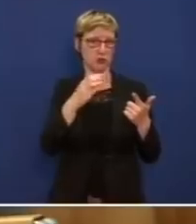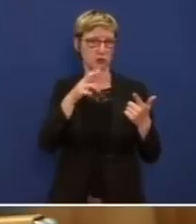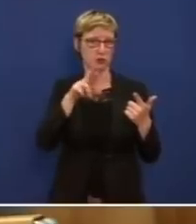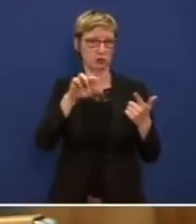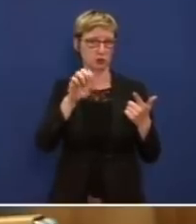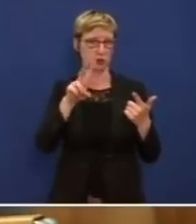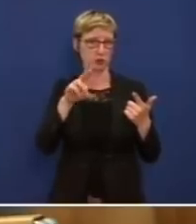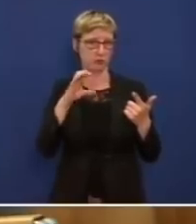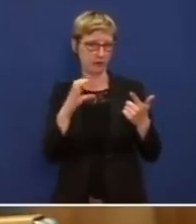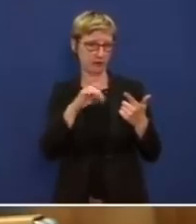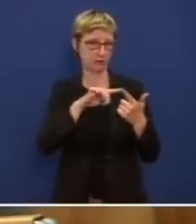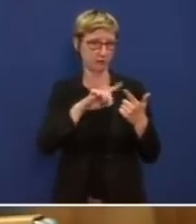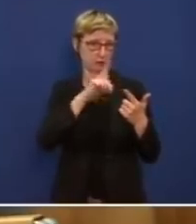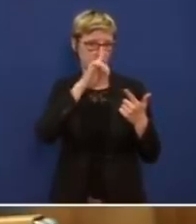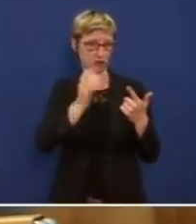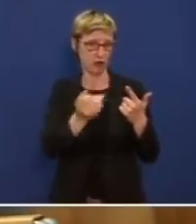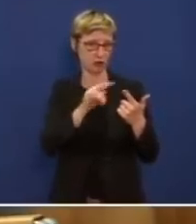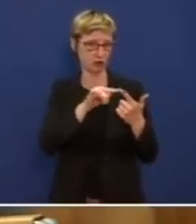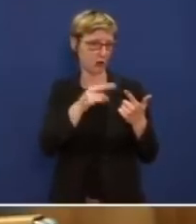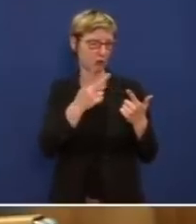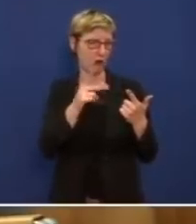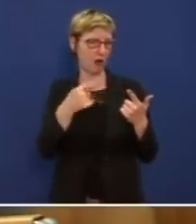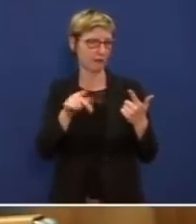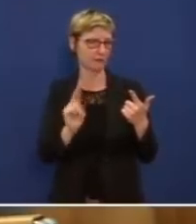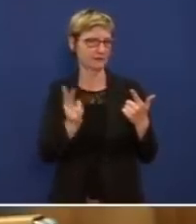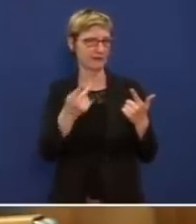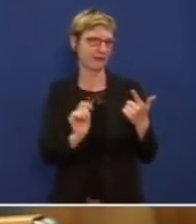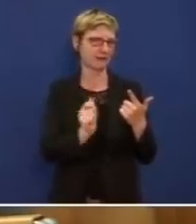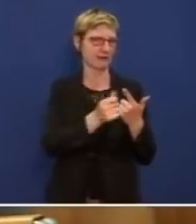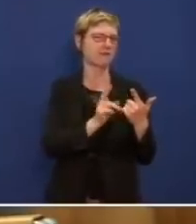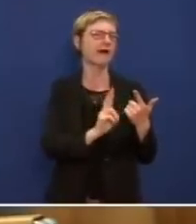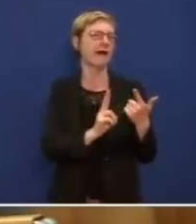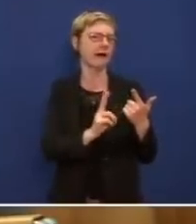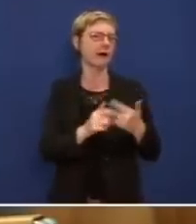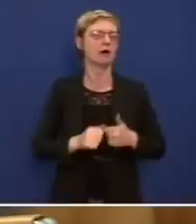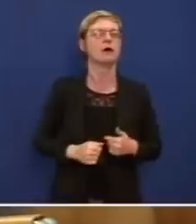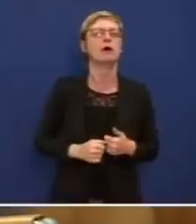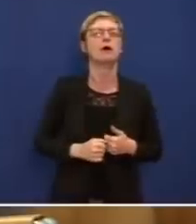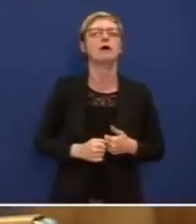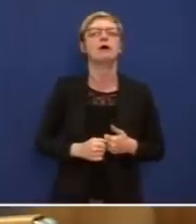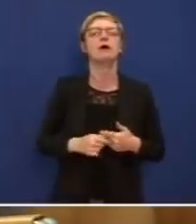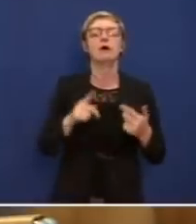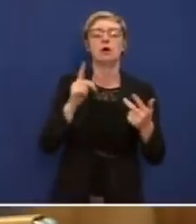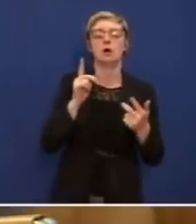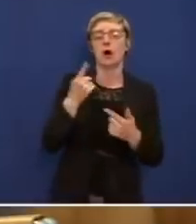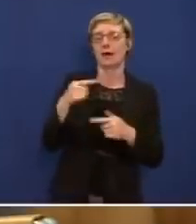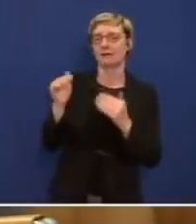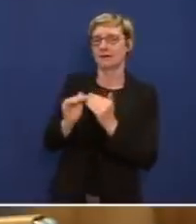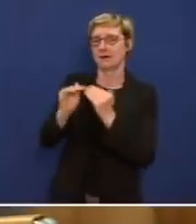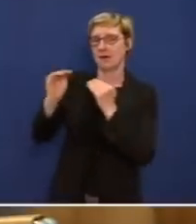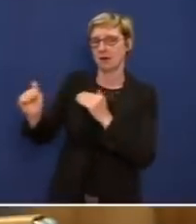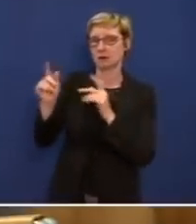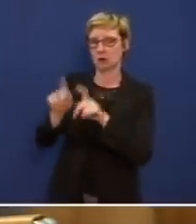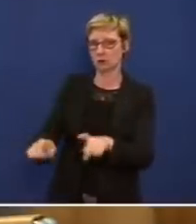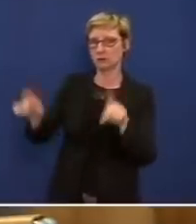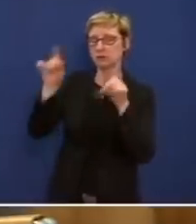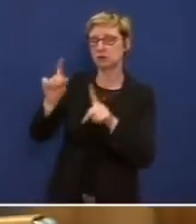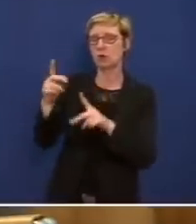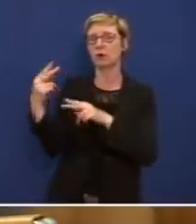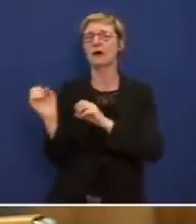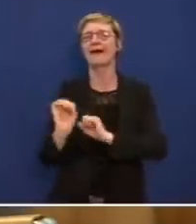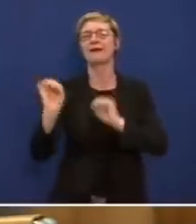denken Sie da an einen anderen? Und wie ist die Resonanz, die Sie aus den anderen Ländern und von der EU-Kommission zu Ihrem Vorschlag bekommen